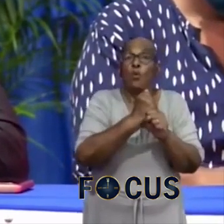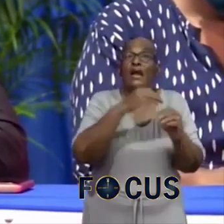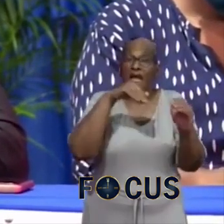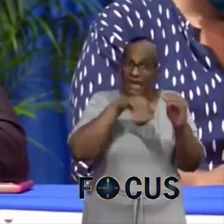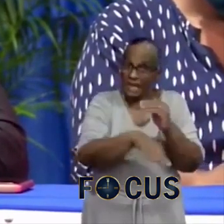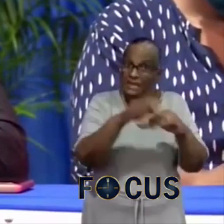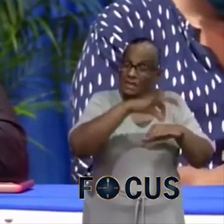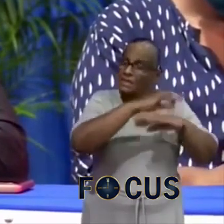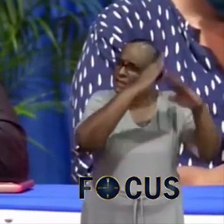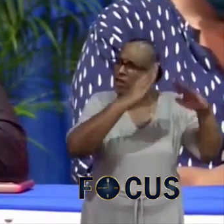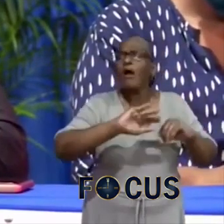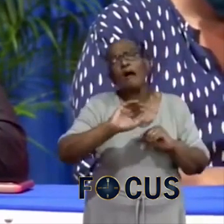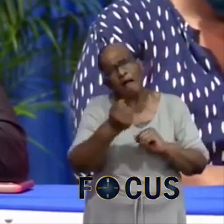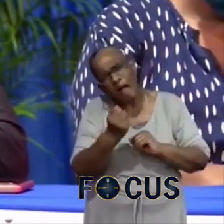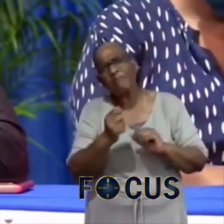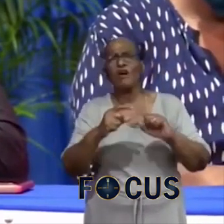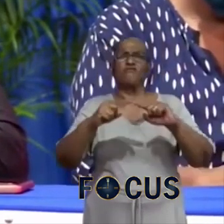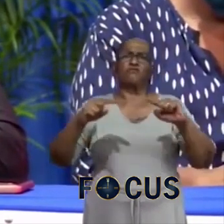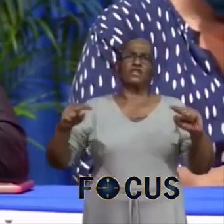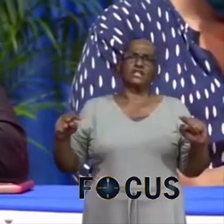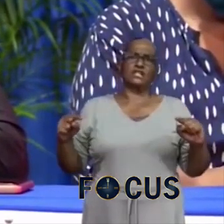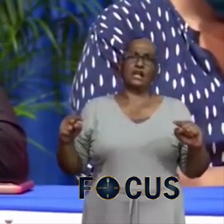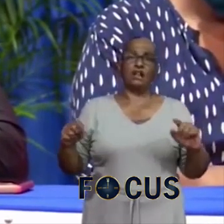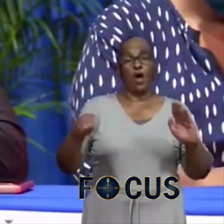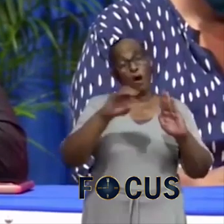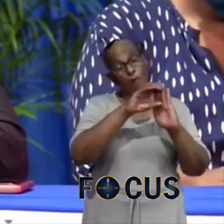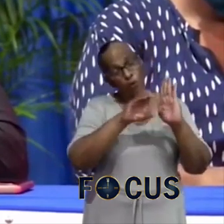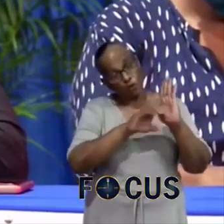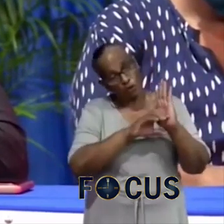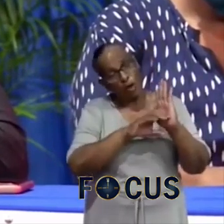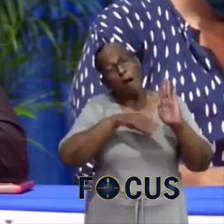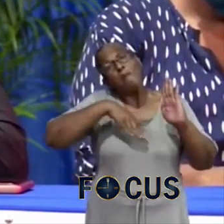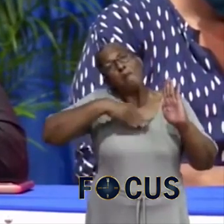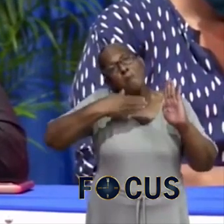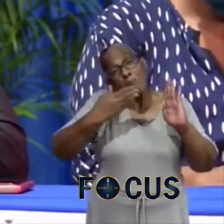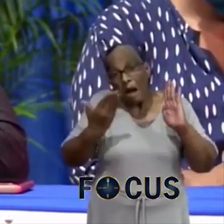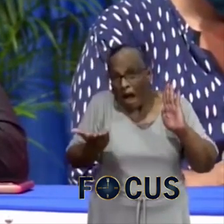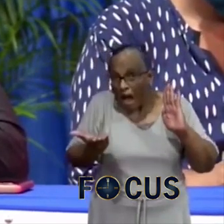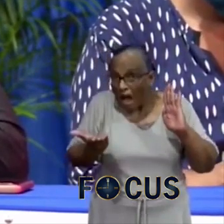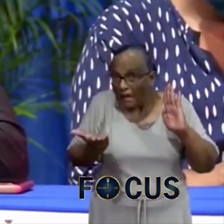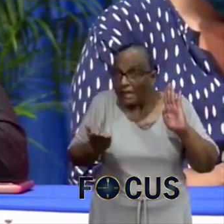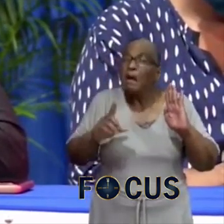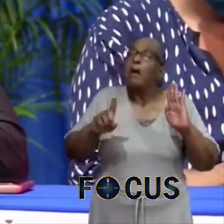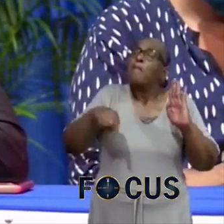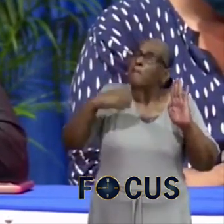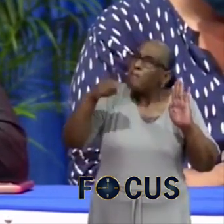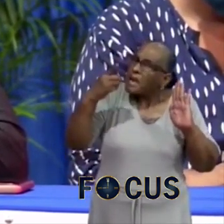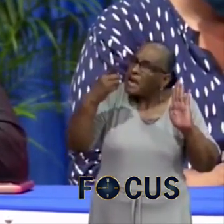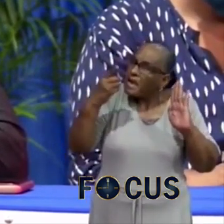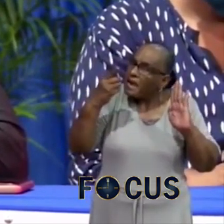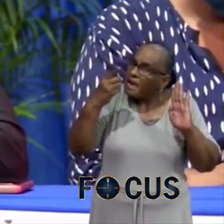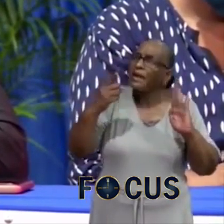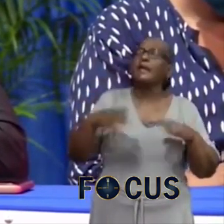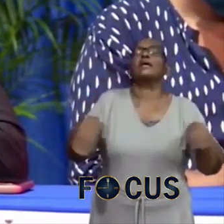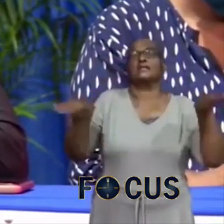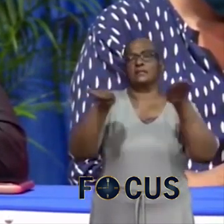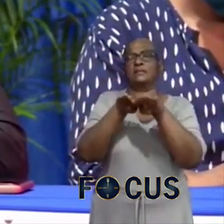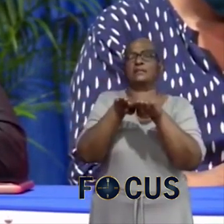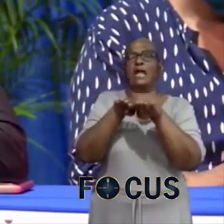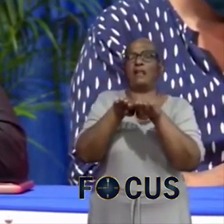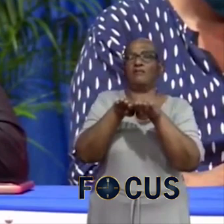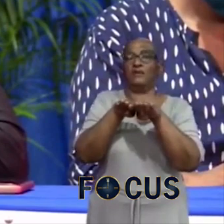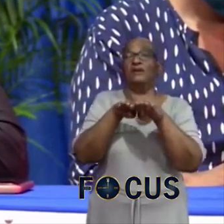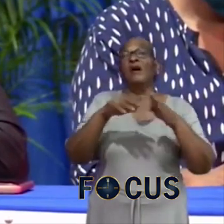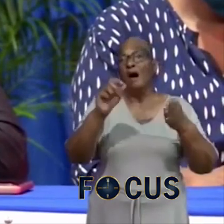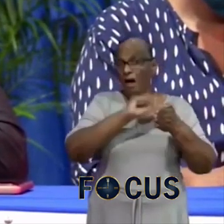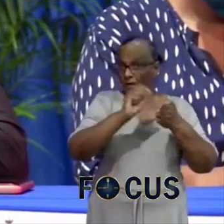weer verschillen in de protocollen. Overal is dat allemaal hetzelfde. Ik krijg wel nog